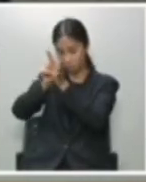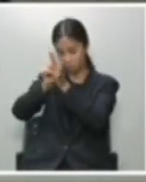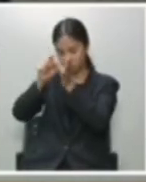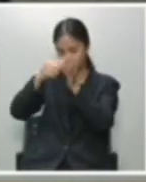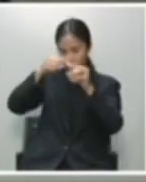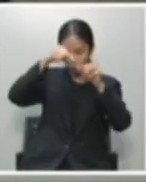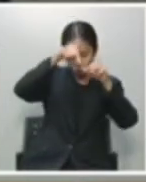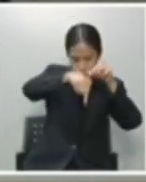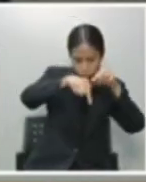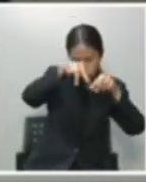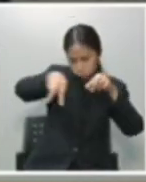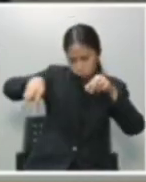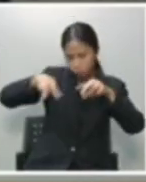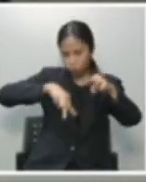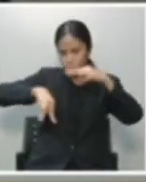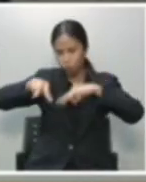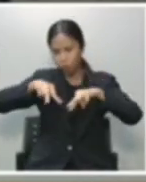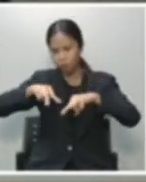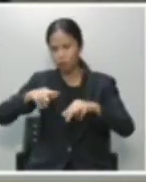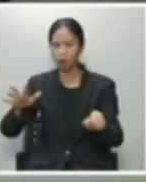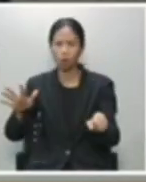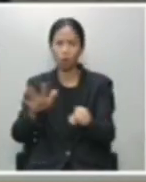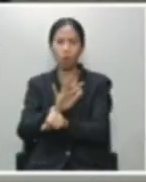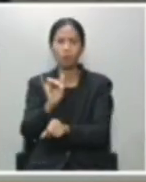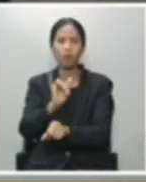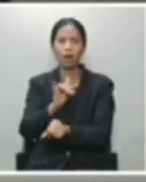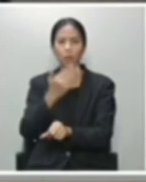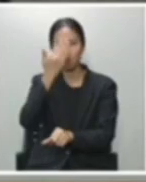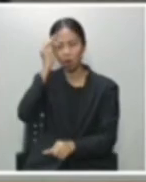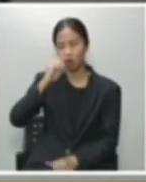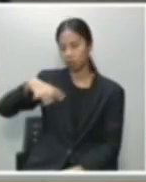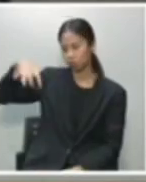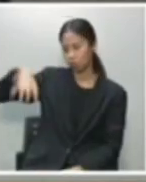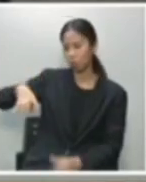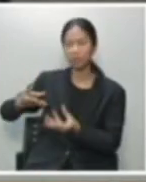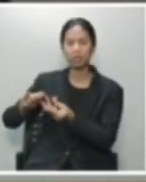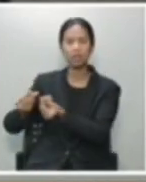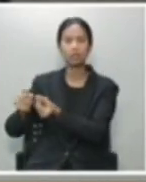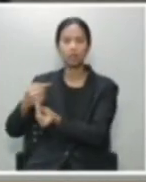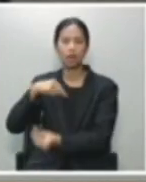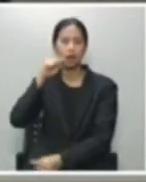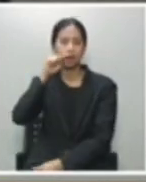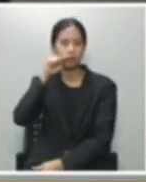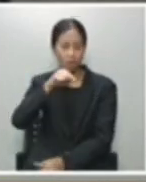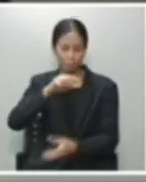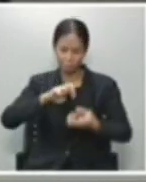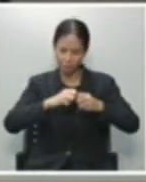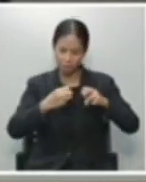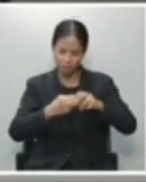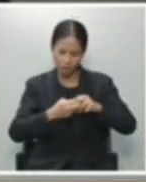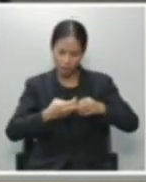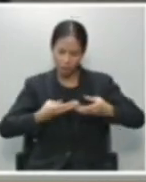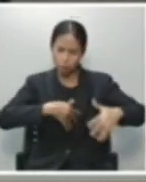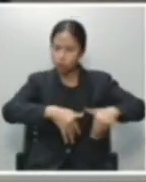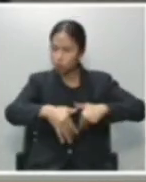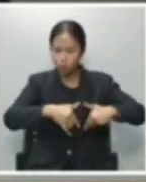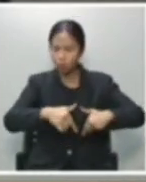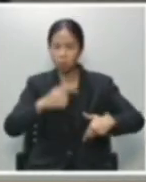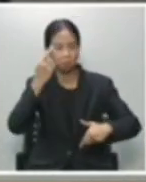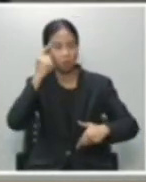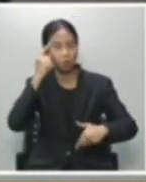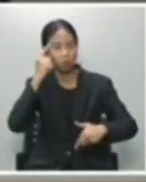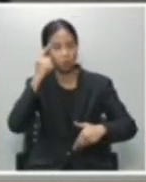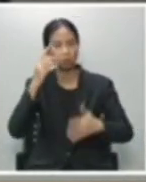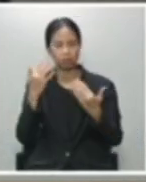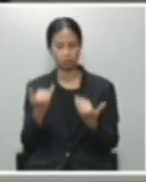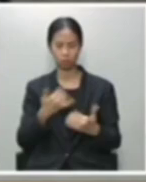ถึงเพราะว่ากรมที่ดินได้สั่งการมาจากส่วนกลางไม่ได้เข้าใจปัญหาแล้วก็พื้นที่ทำให้พี่น้องประชา